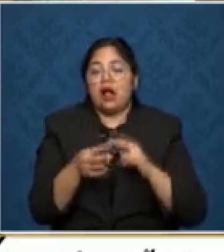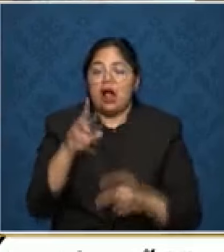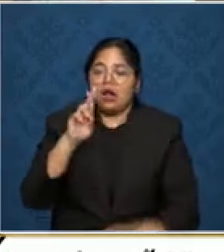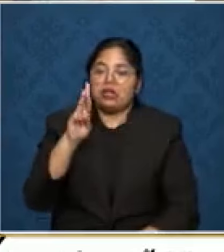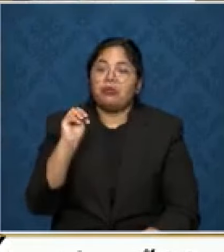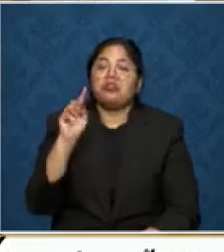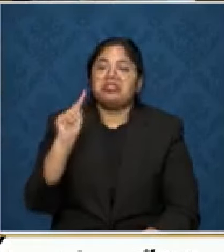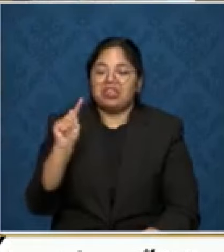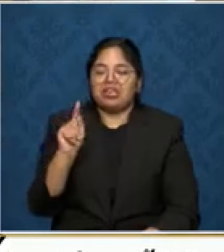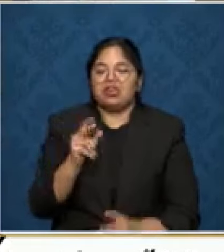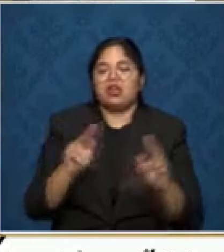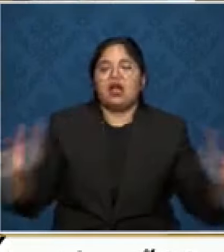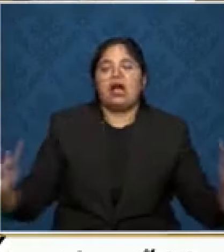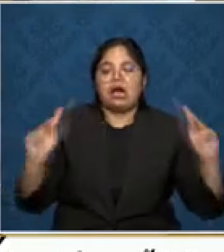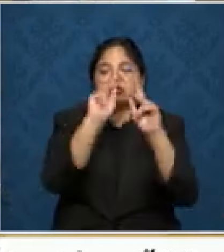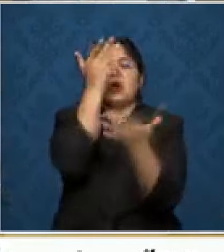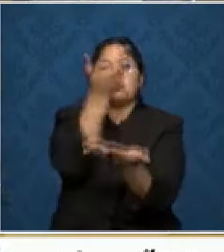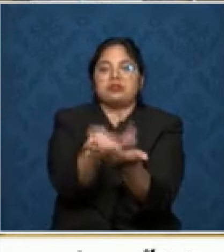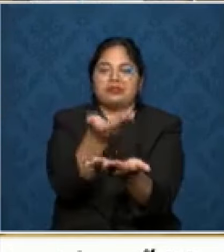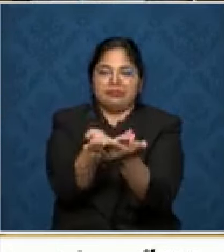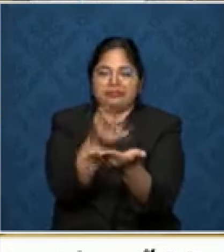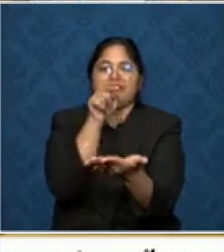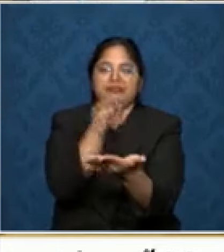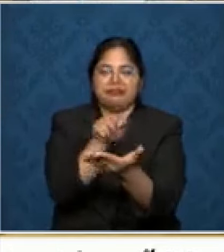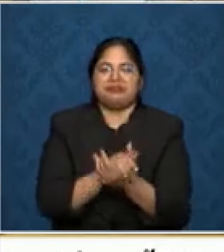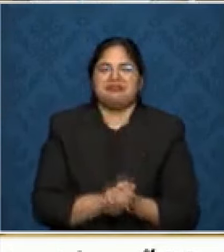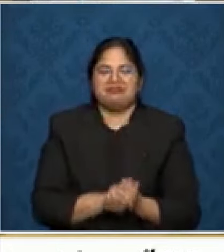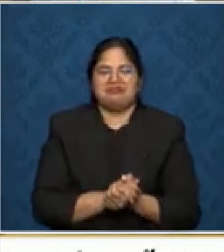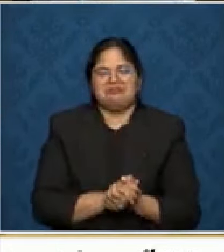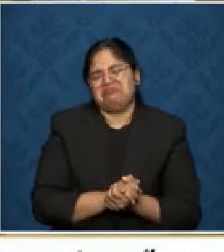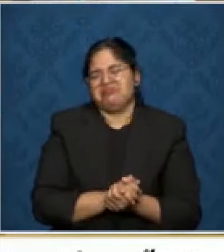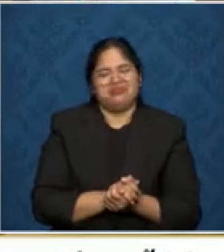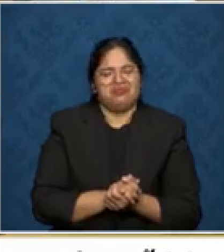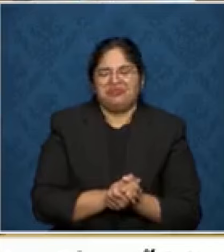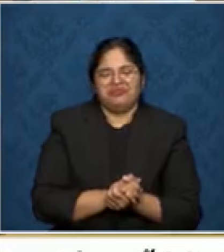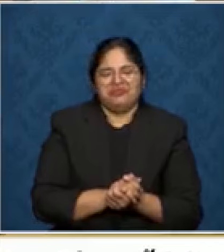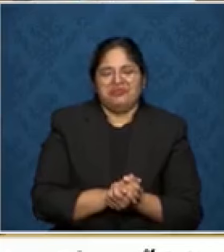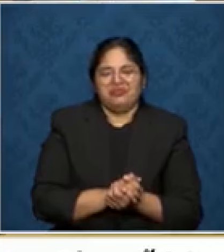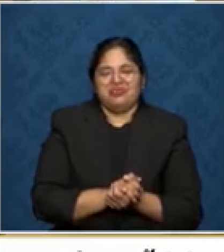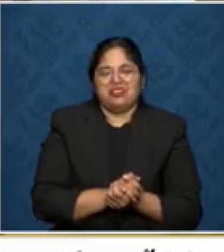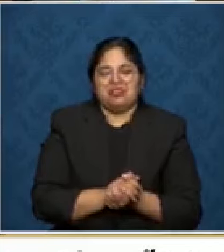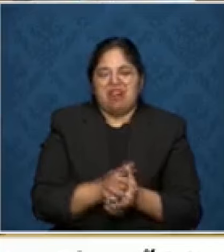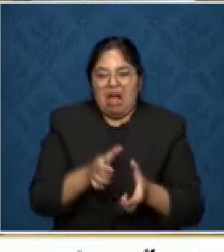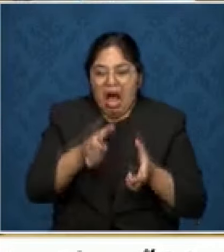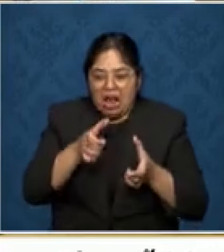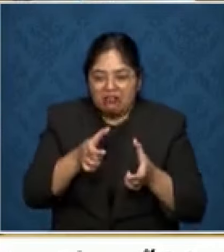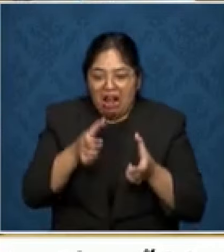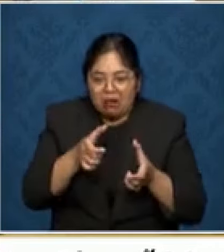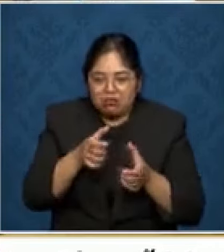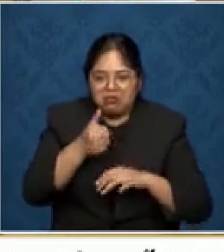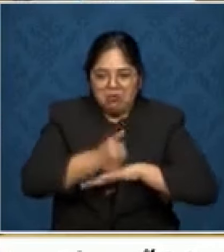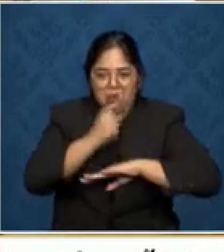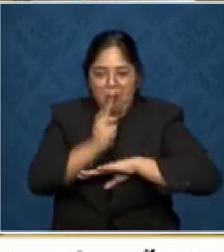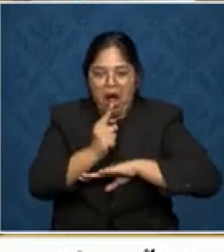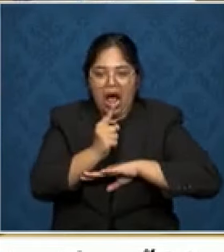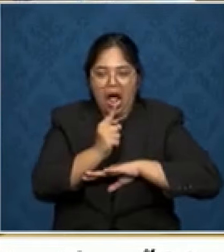กระทรวงการคลังจ้องแต่จะแยกเี้ยวใส่ผู้ว่าแบงค์